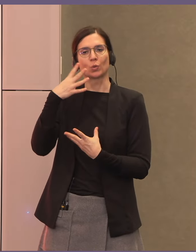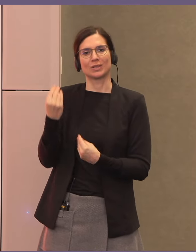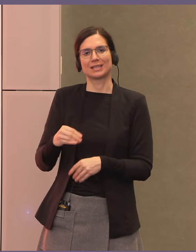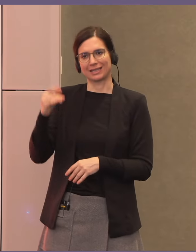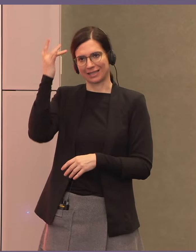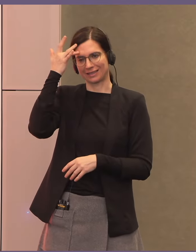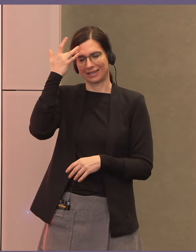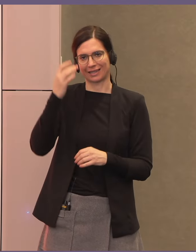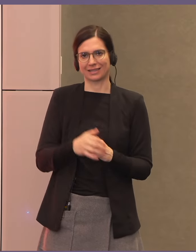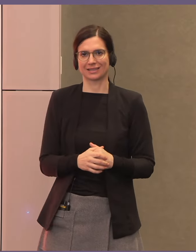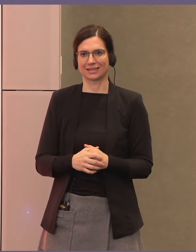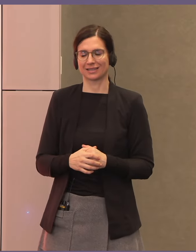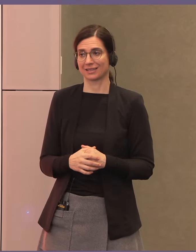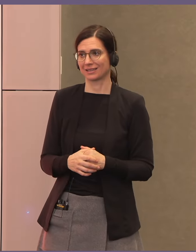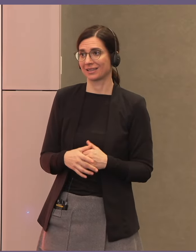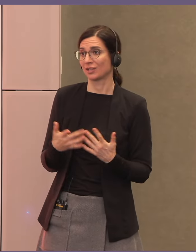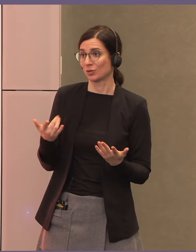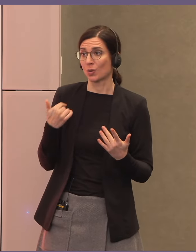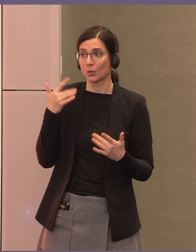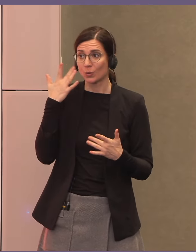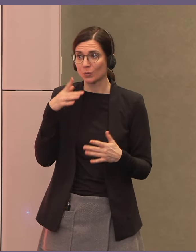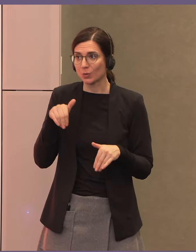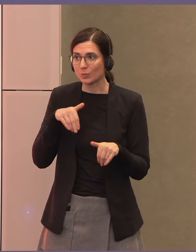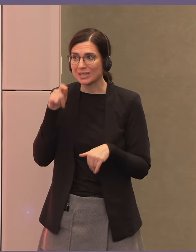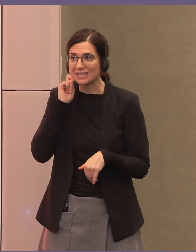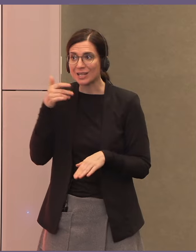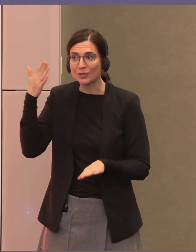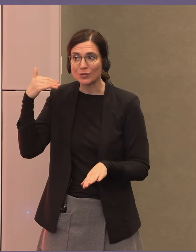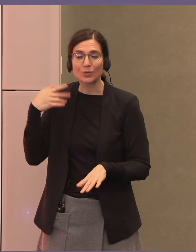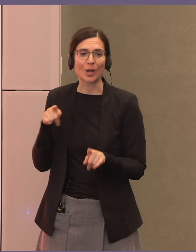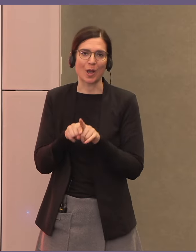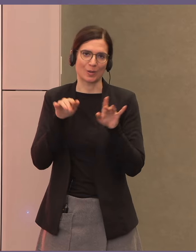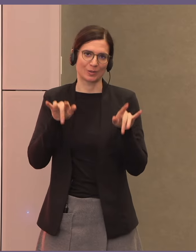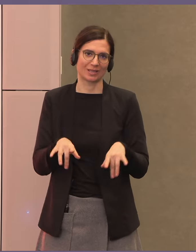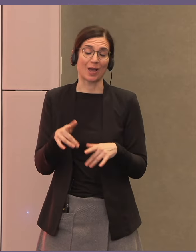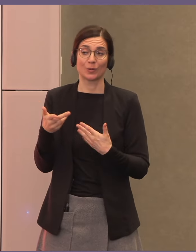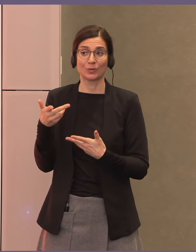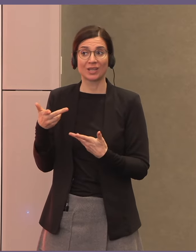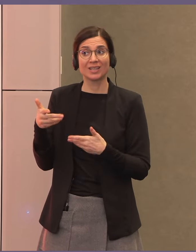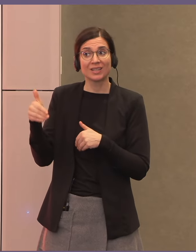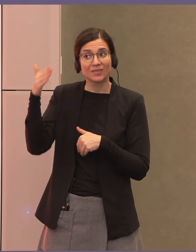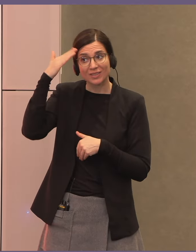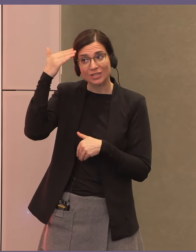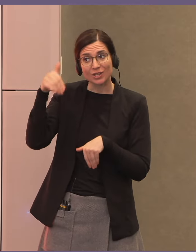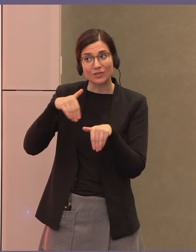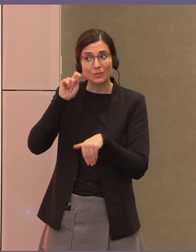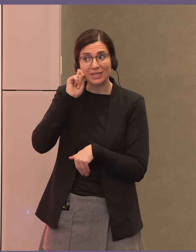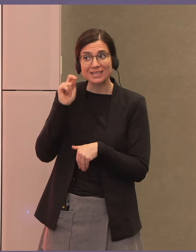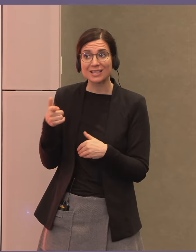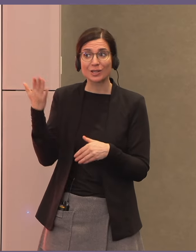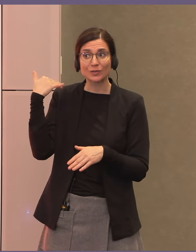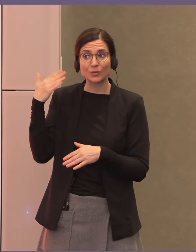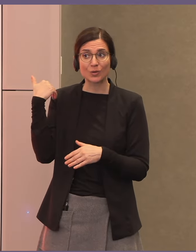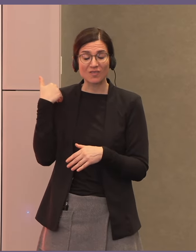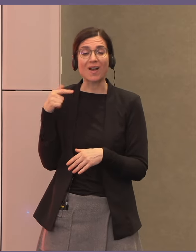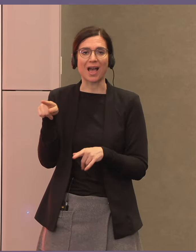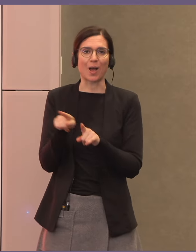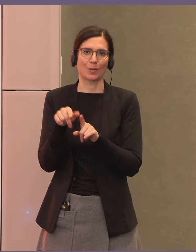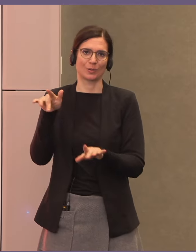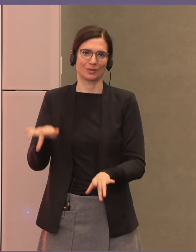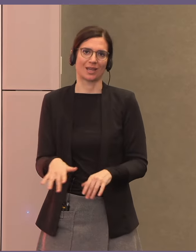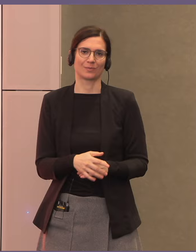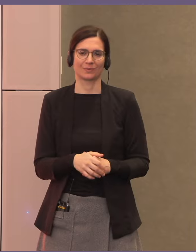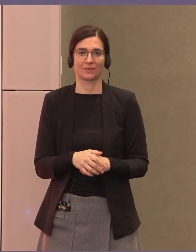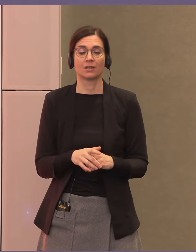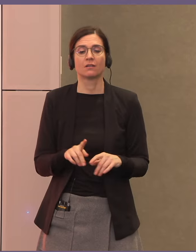Havlitschek als ehemalige Kulturministerin und Wissenschaftsministerin sicher auch für dich spannend nach den Workshops